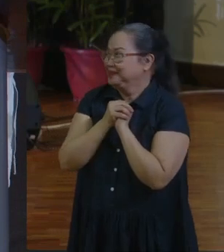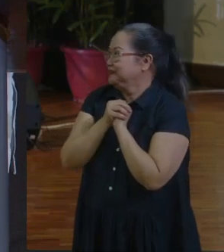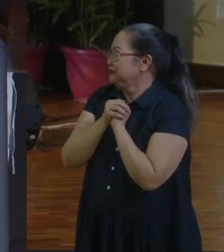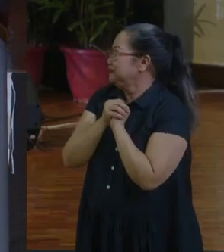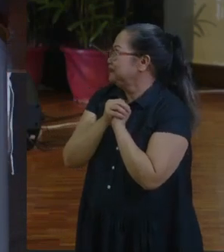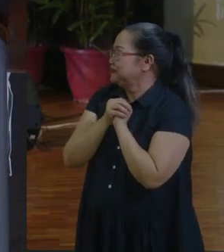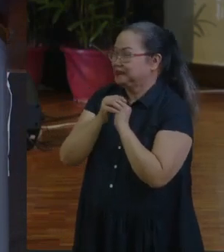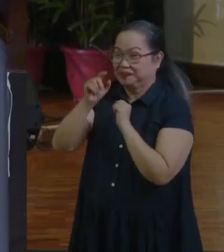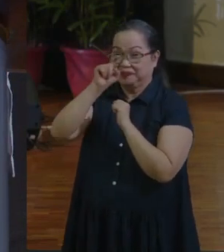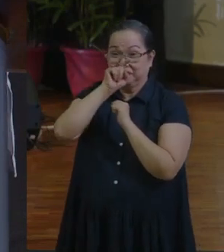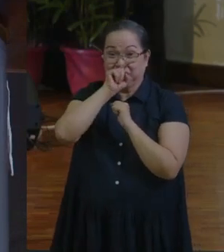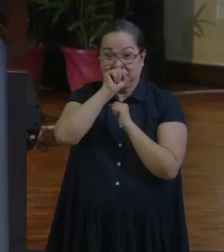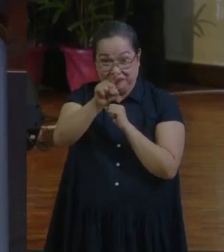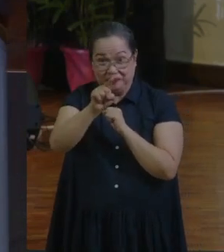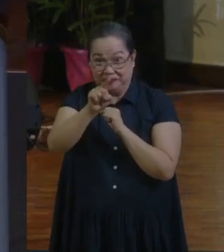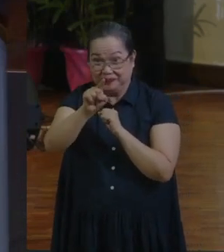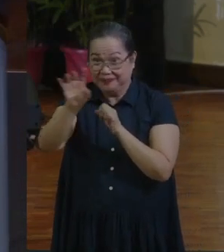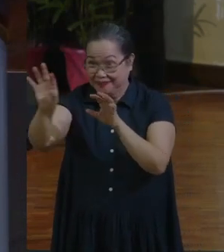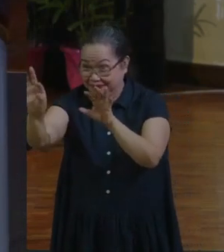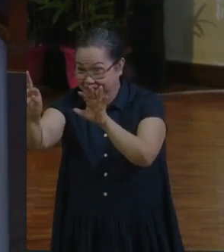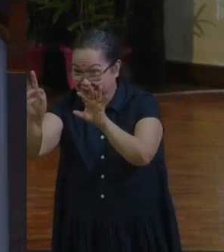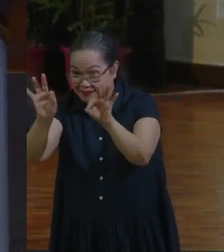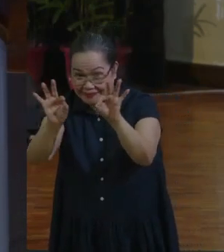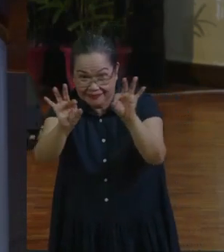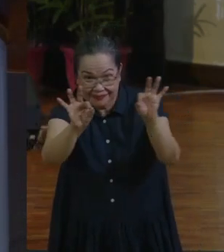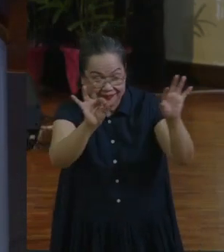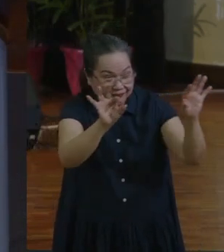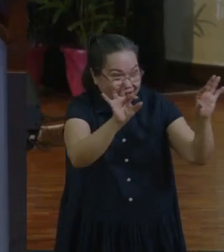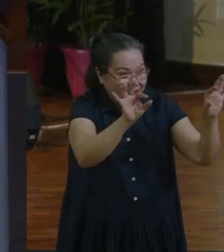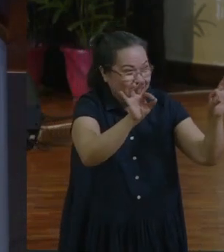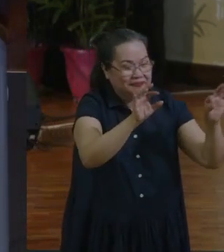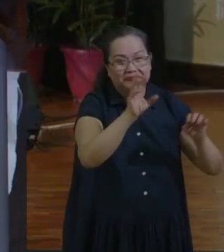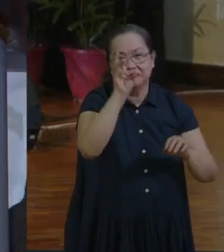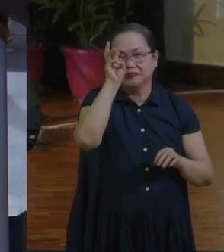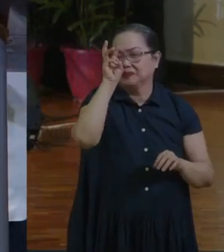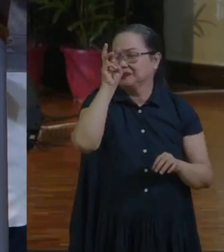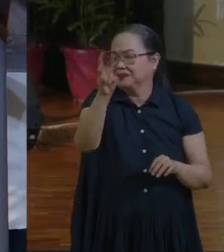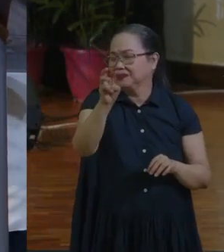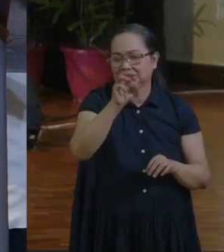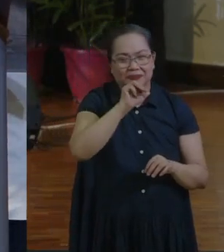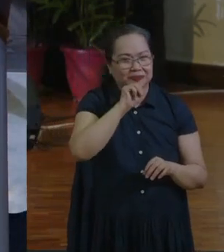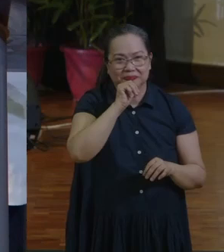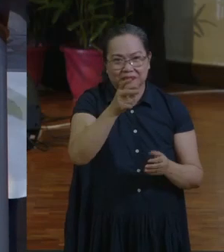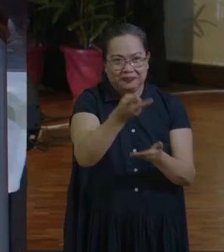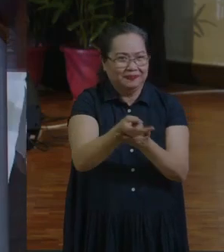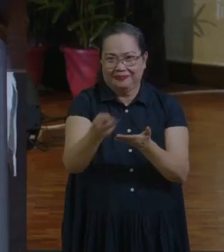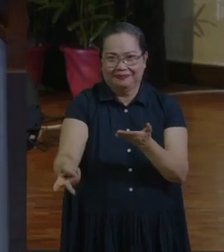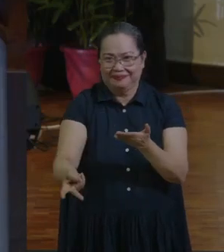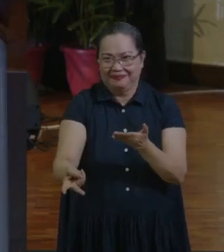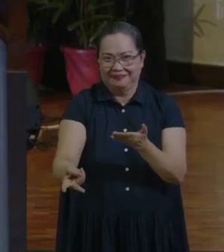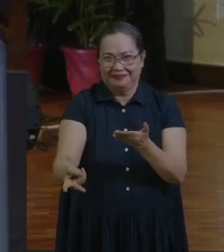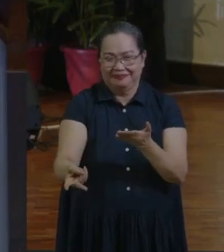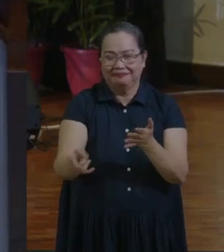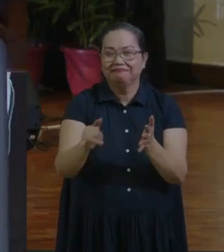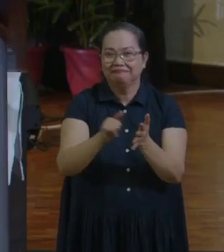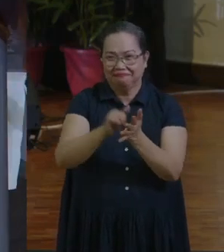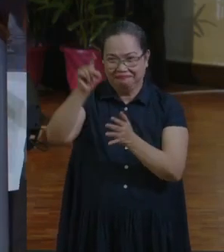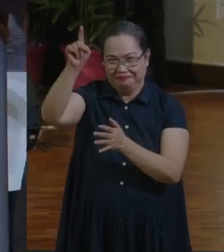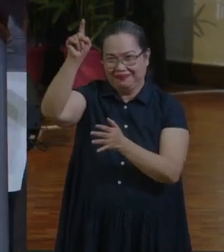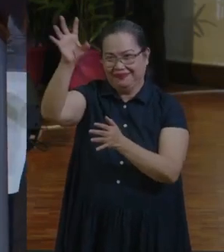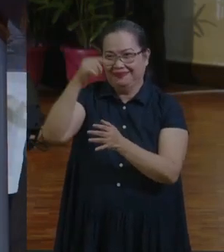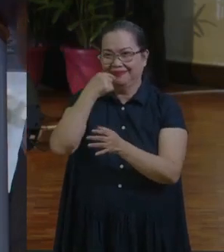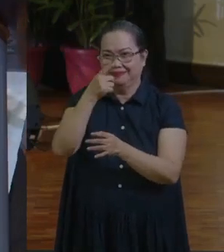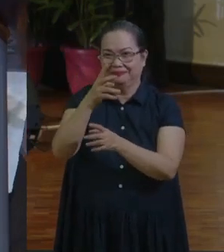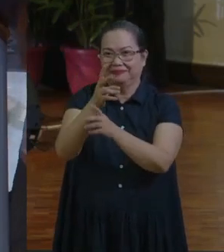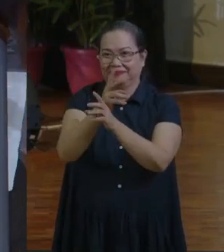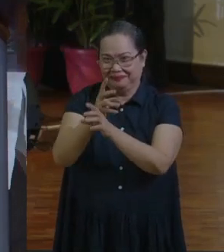Ang mga tunay na hinirang ay hindi matitisod. Yun po ang sinasabi ng verse 23. Yun